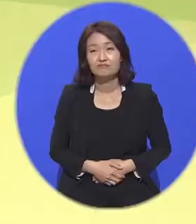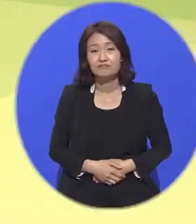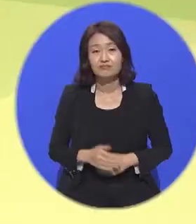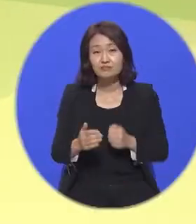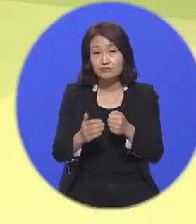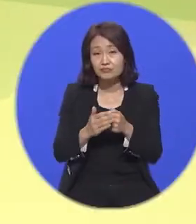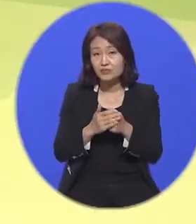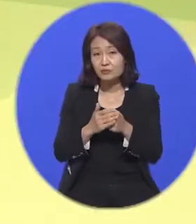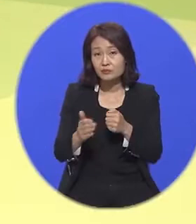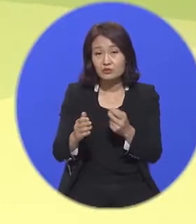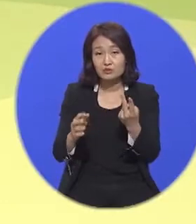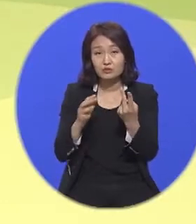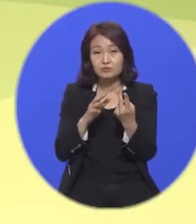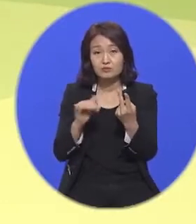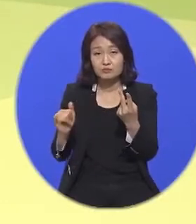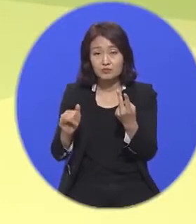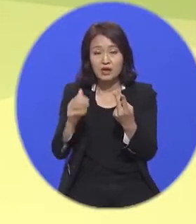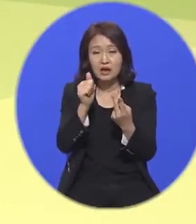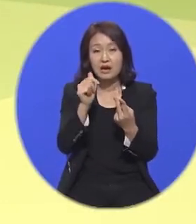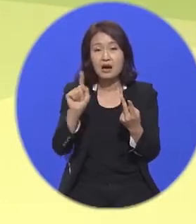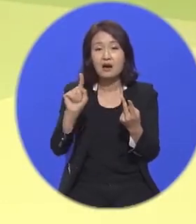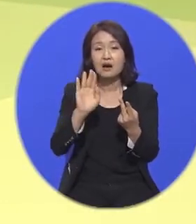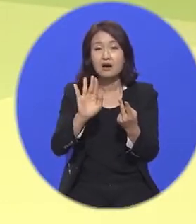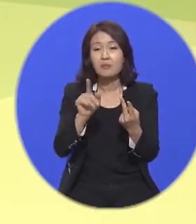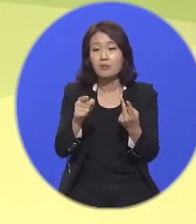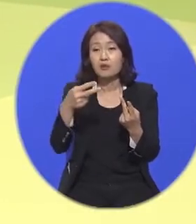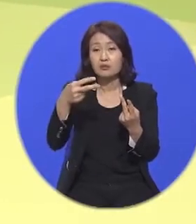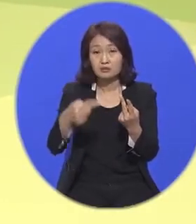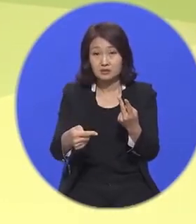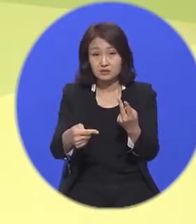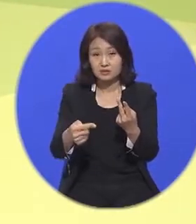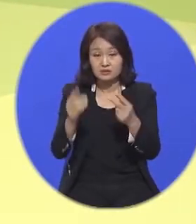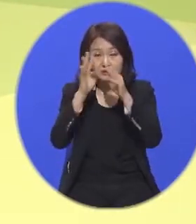그래서 둘이 하버드 대학에 지원했어요.